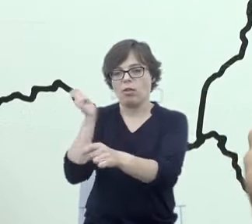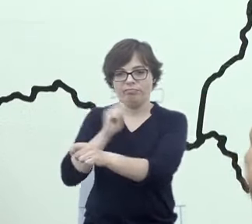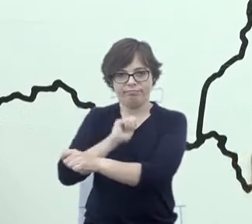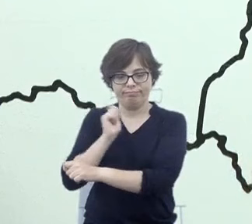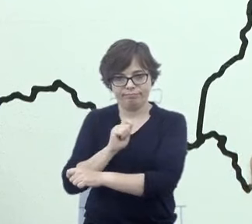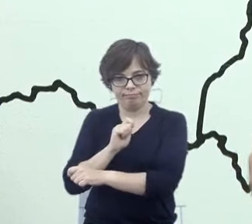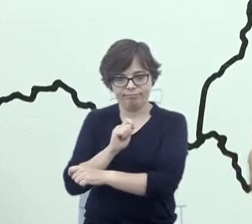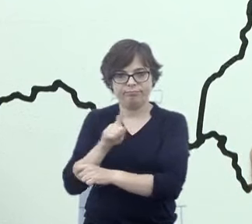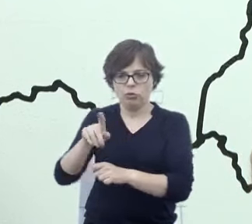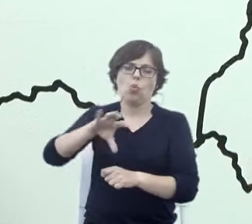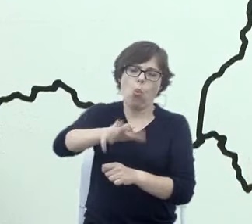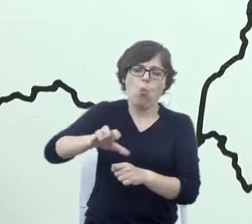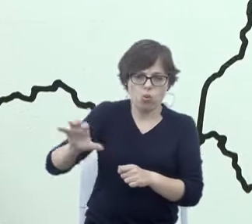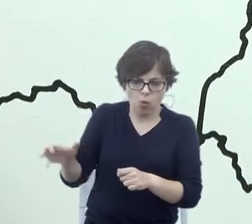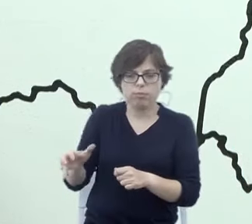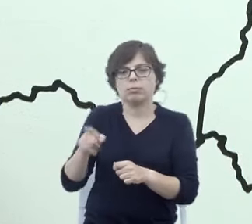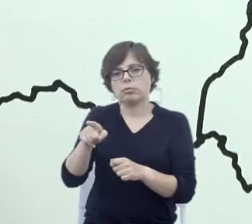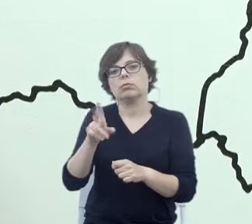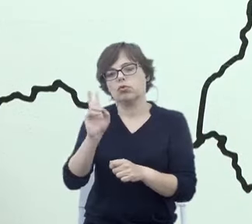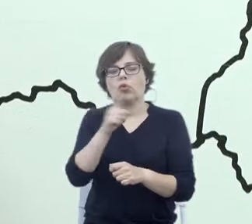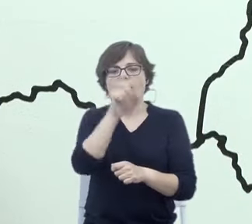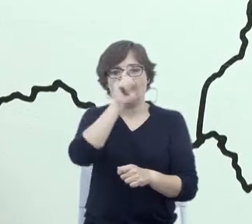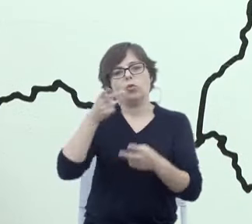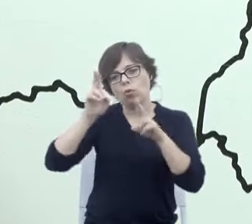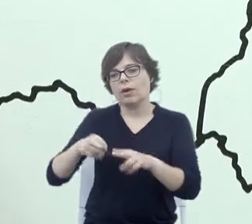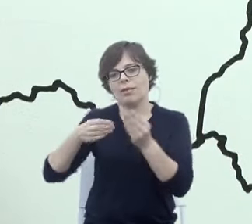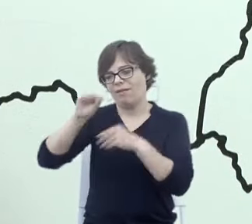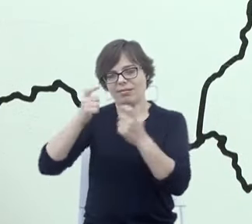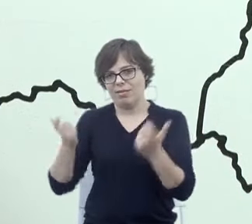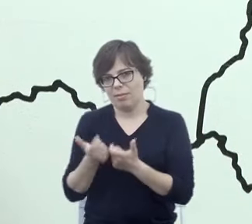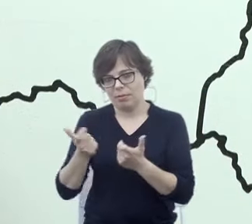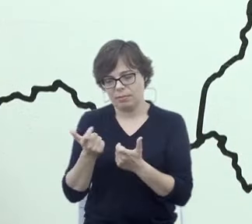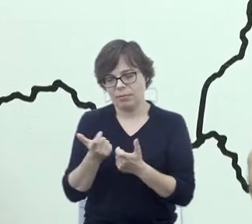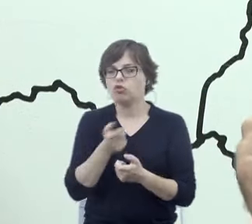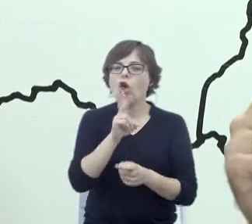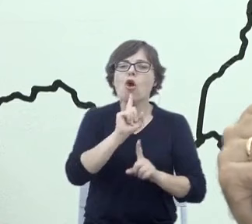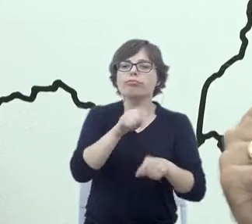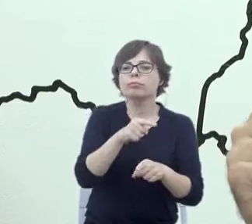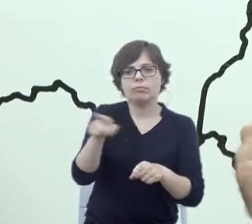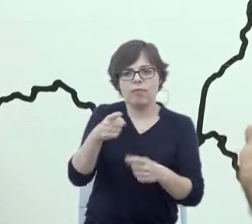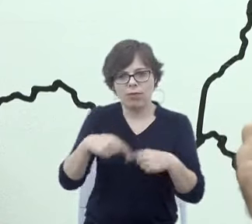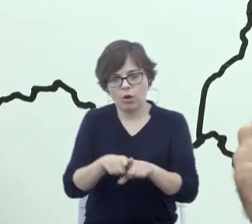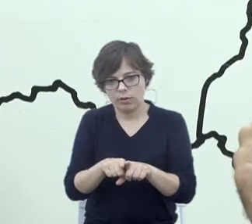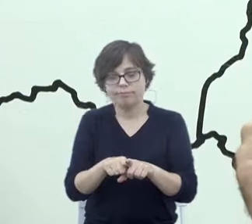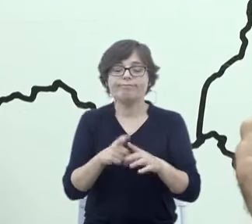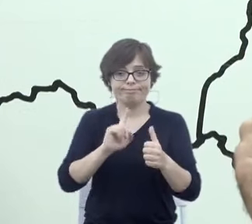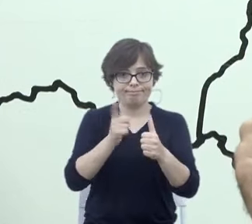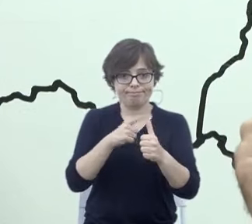kategorii uznanych za najbardziej niebezpieczne dla Niemiec? No przede wszystkim wspomnianej